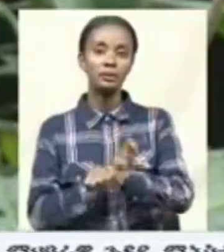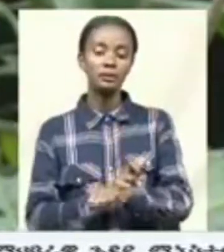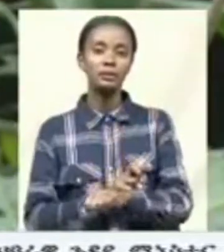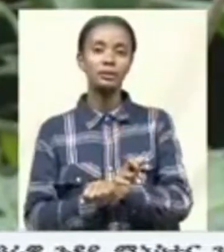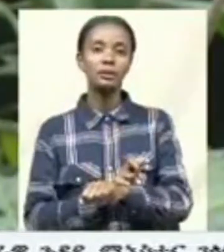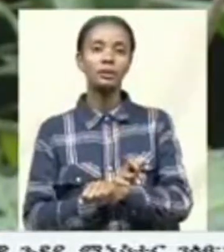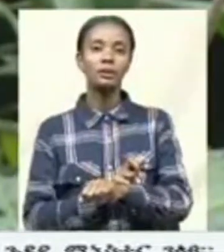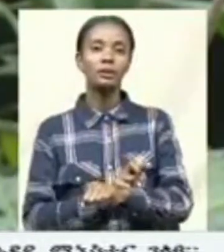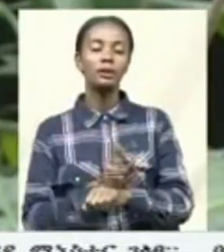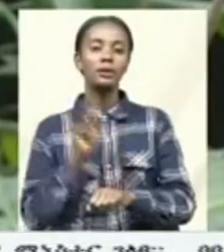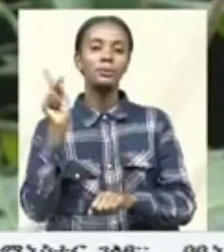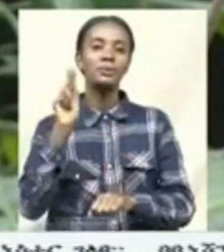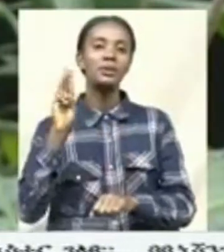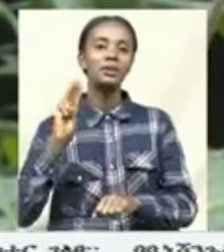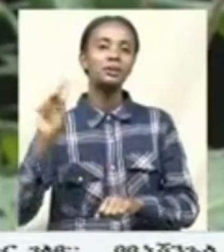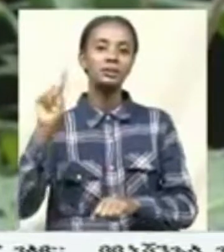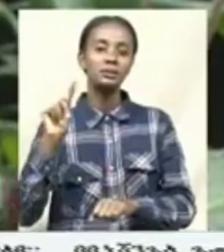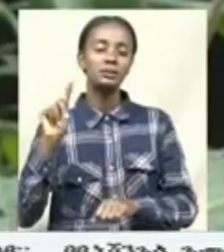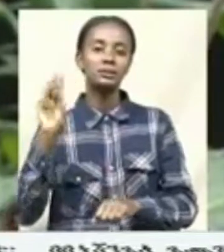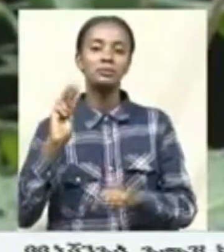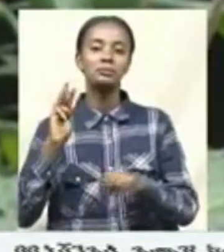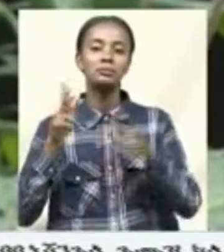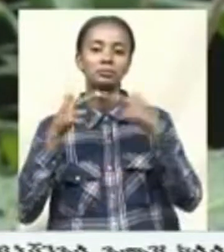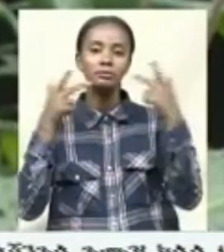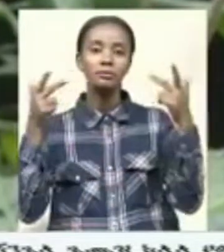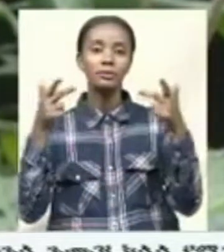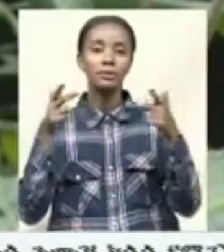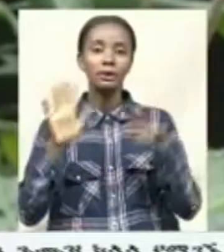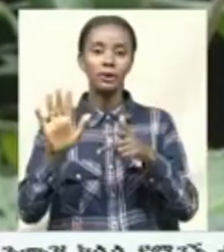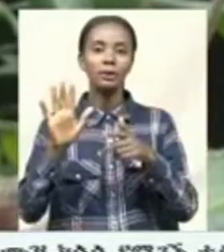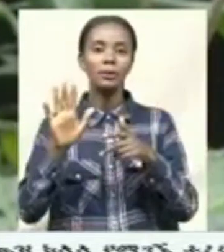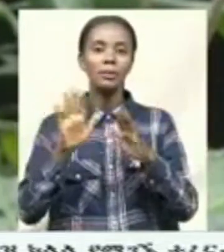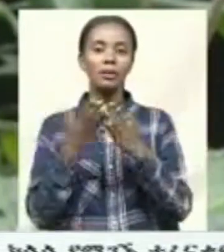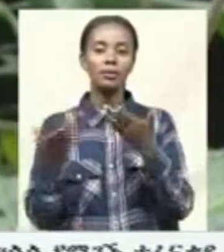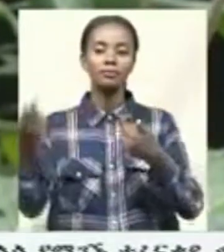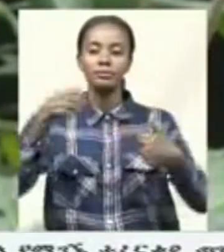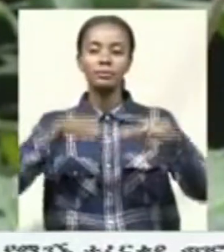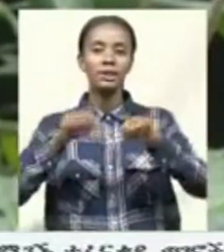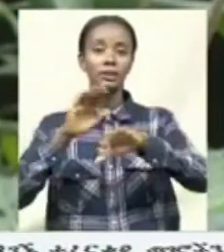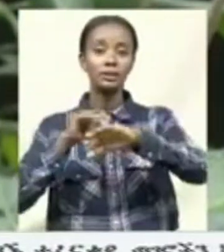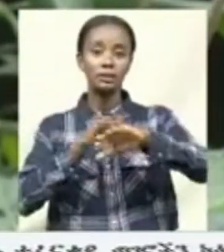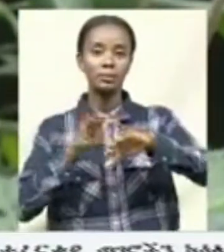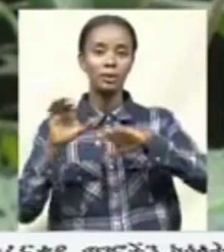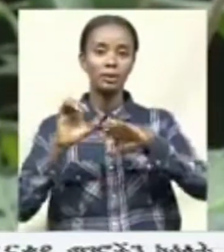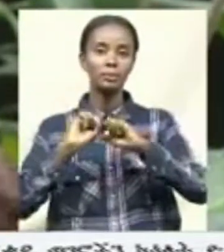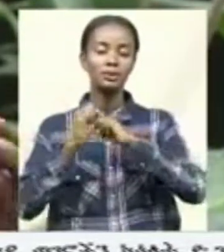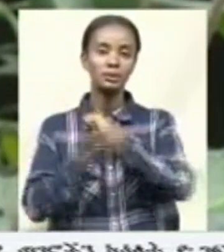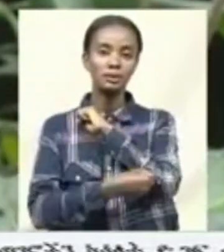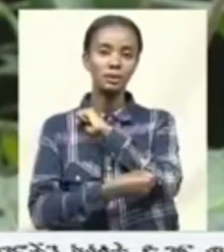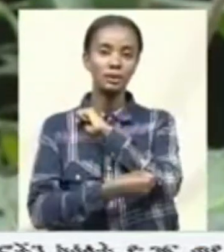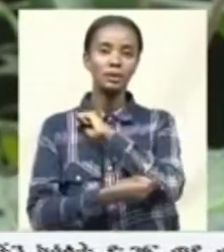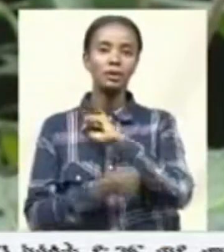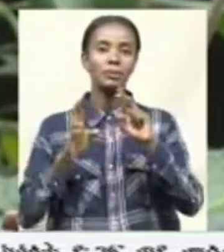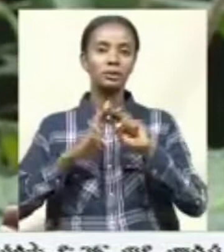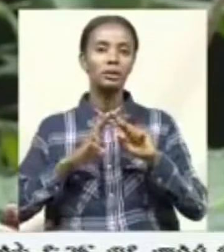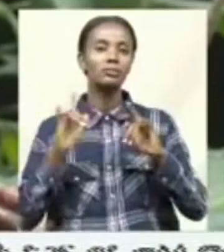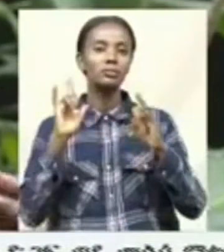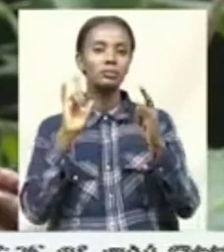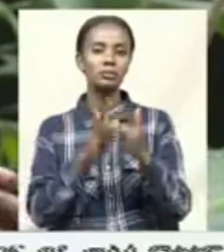አቋቁመን የፕሬስ ጋዜጠኞች መጻሕፍት እንዲያዋጡ ጥሪ ባደረግነው መሰረት በጣም